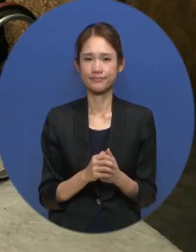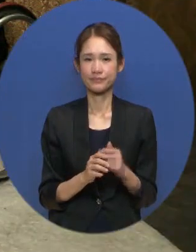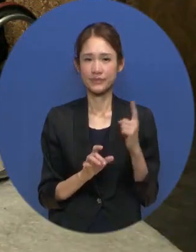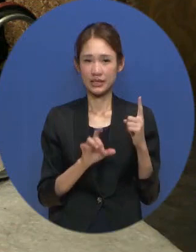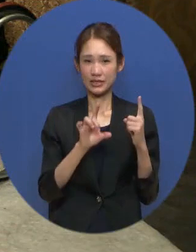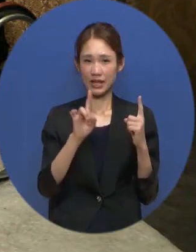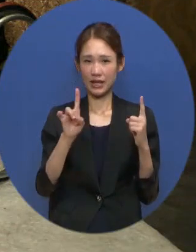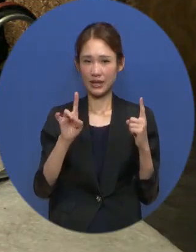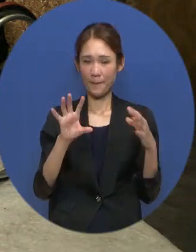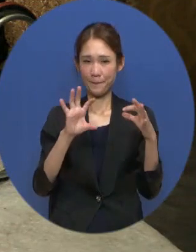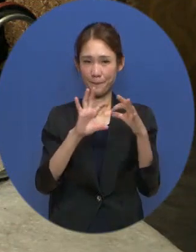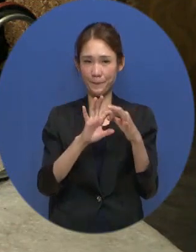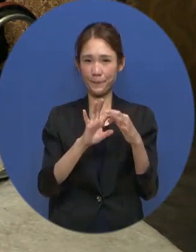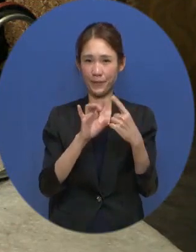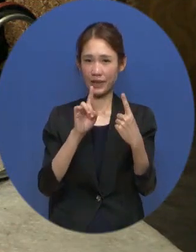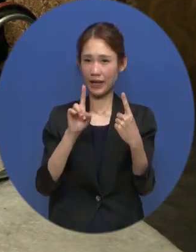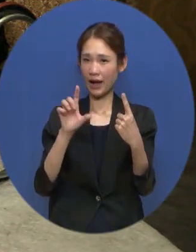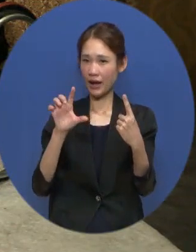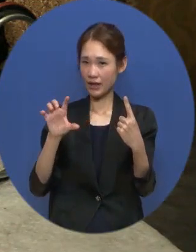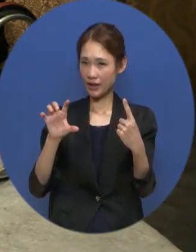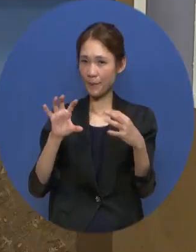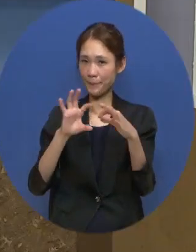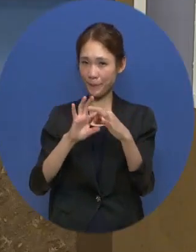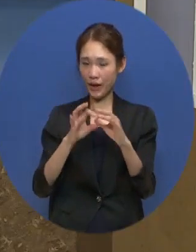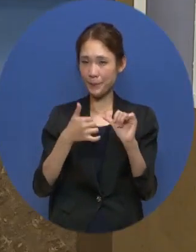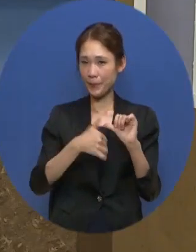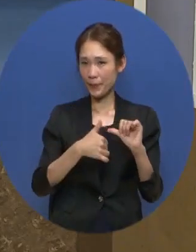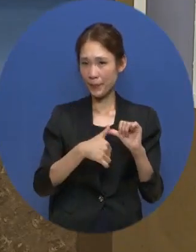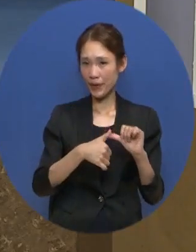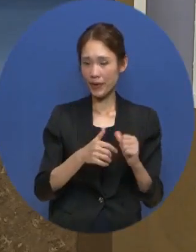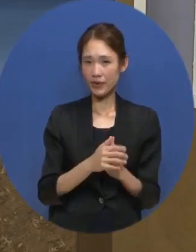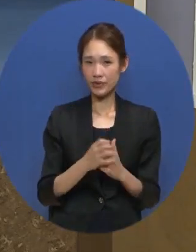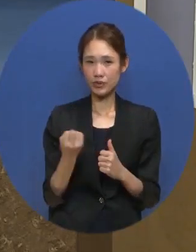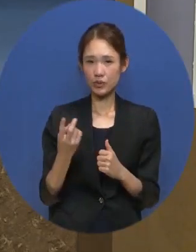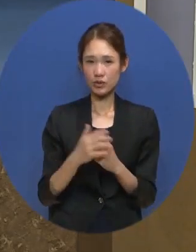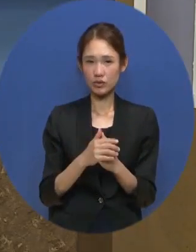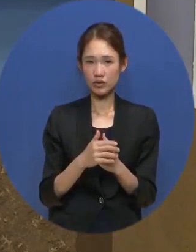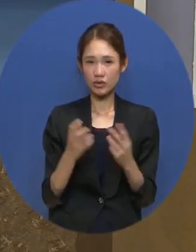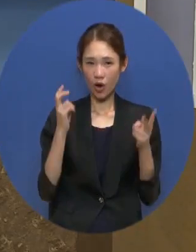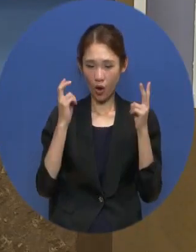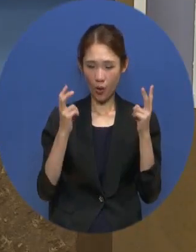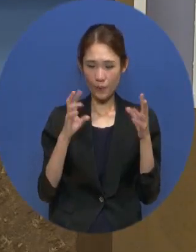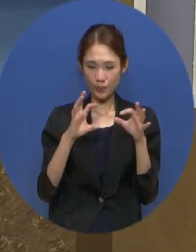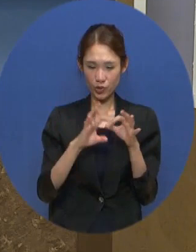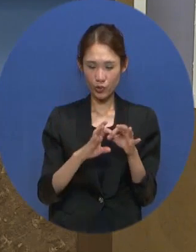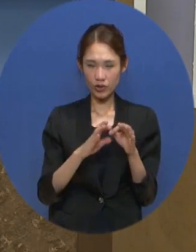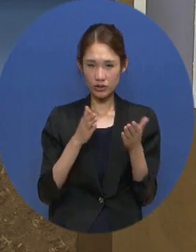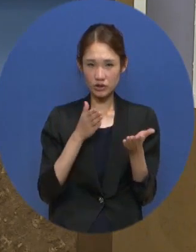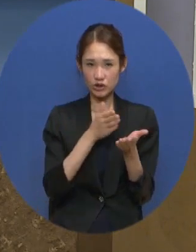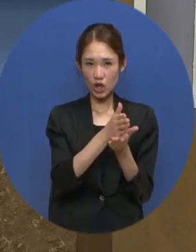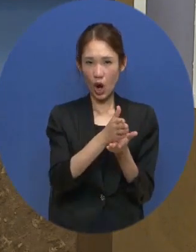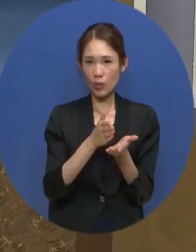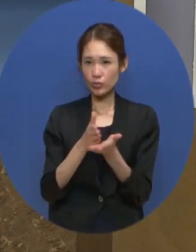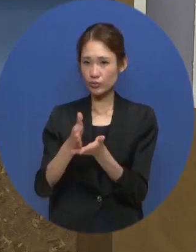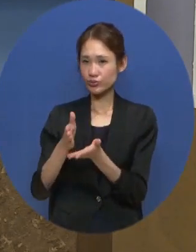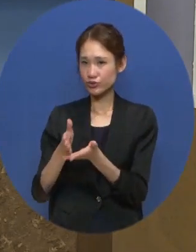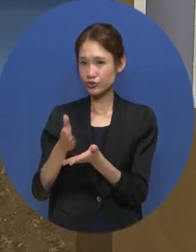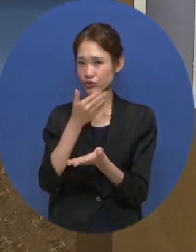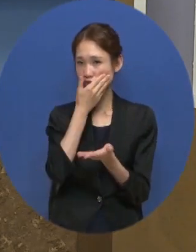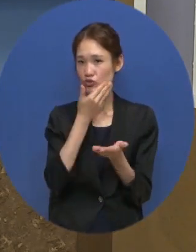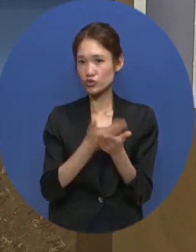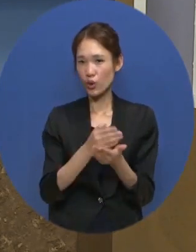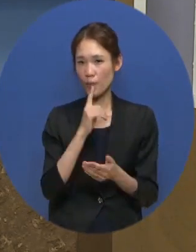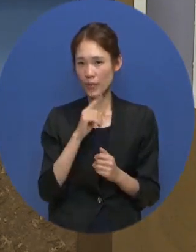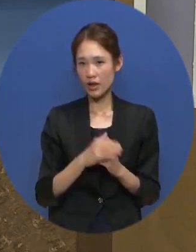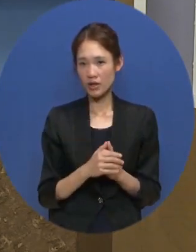1대1 네. 멘토링을 하고 계신다고 해주셨는데요. 네. 그리고 또 이제 업종의 전문성에 대한 그 중요함도 말씀해 네, 주셨습니다.